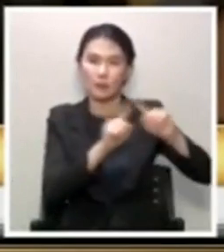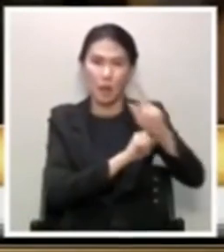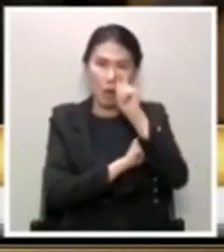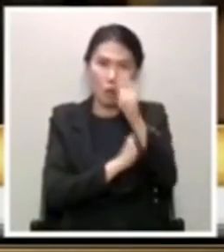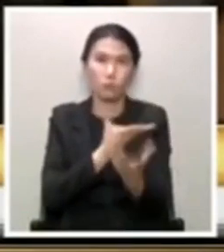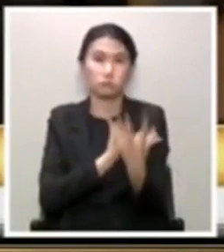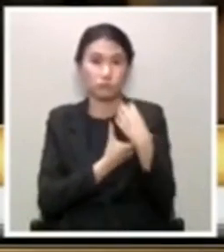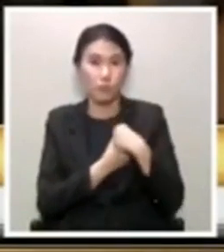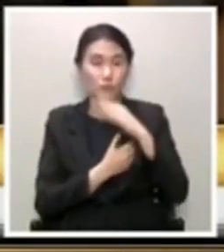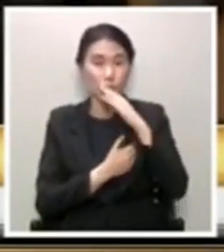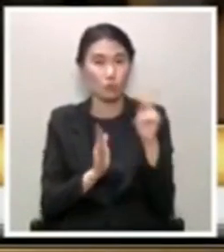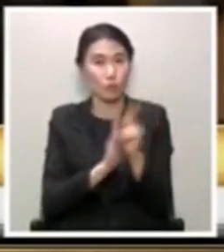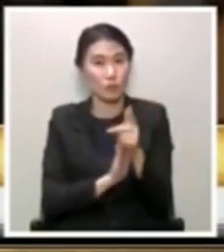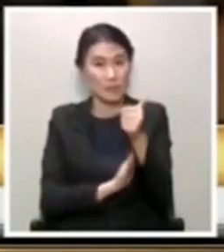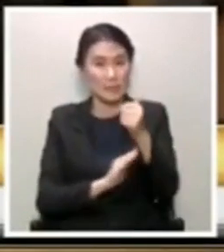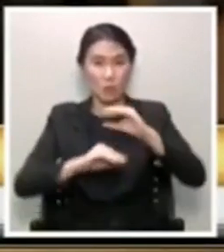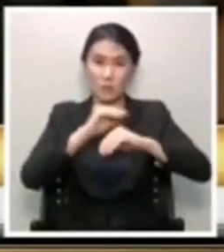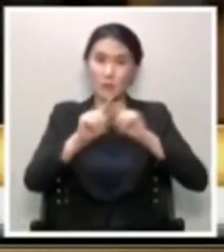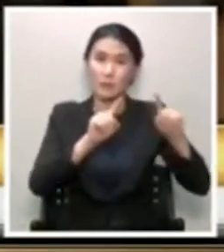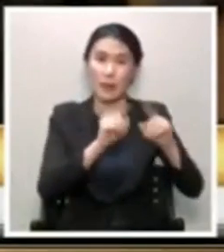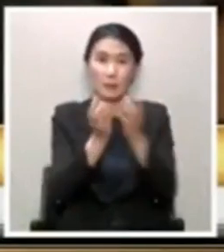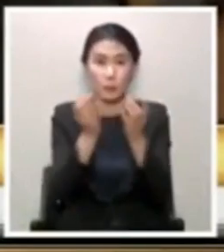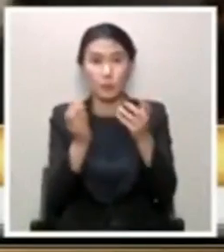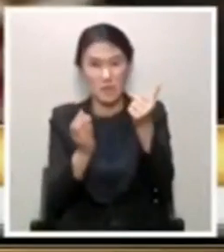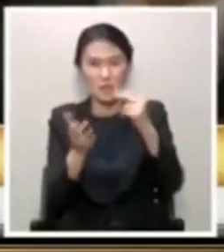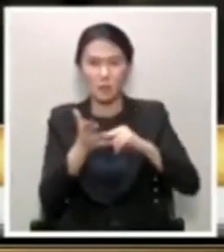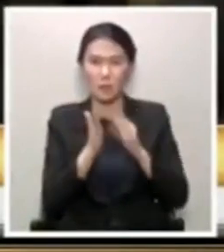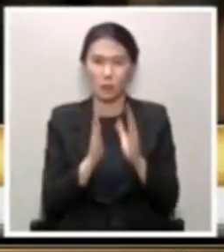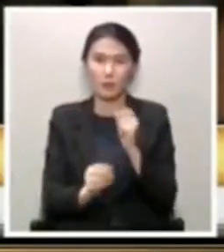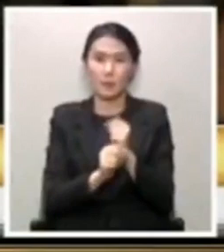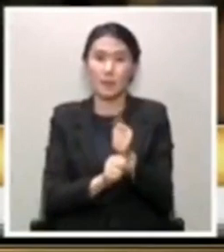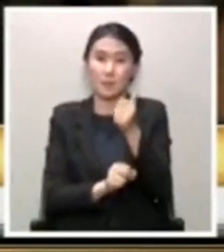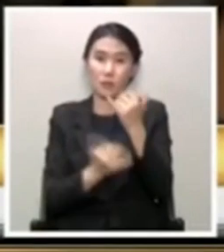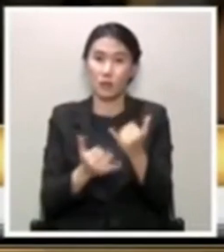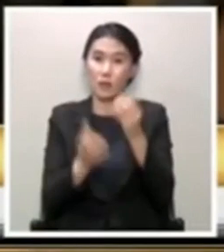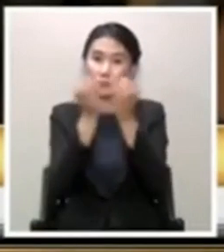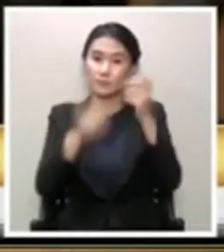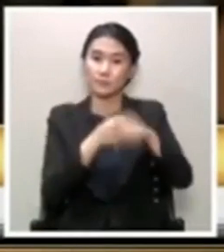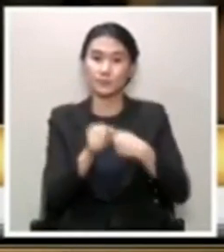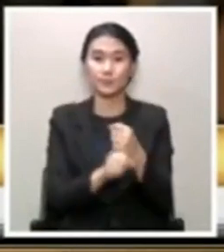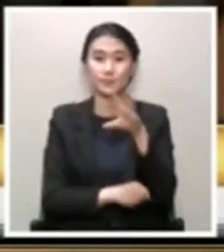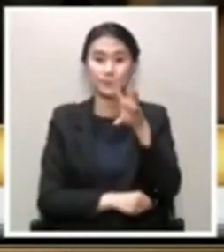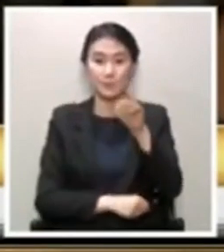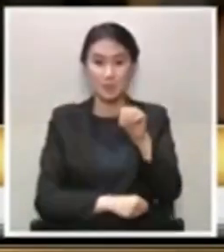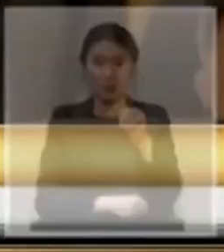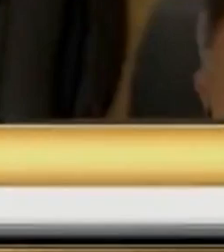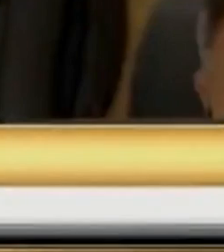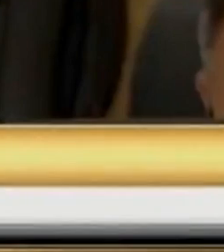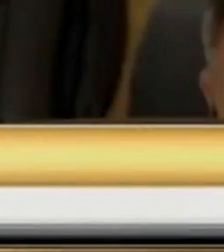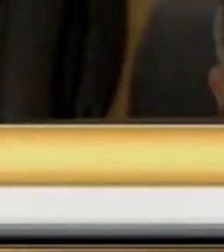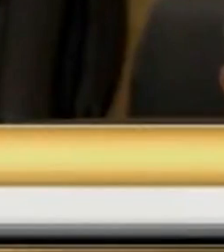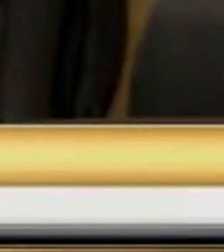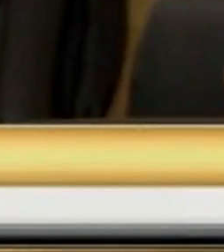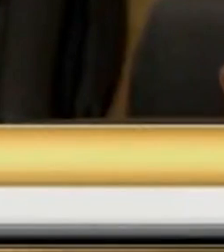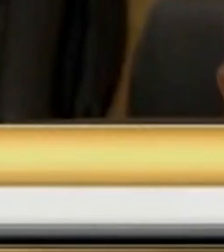ากติกามันดีโครงสร้างรัฐธรรมนูญมันดีนักการเมืองก็ปรับได้เหมือนตอนที่เรามีรัฐธรรมนูญ40นะครับแต่พอกติกามันถอยหลังเข้าคลอง